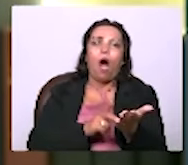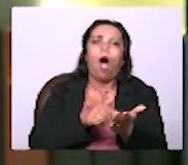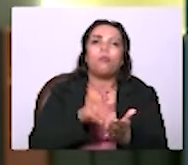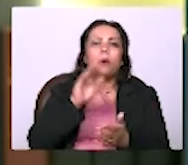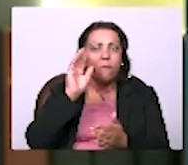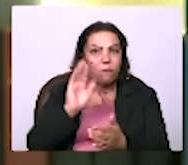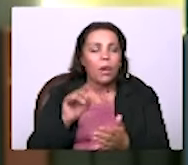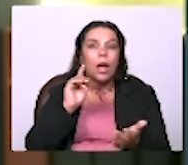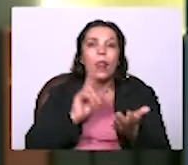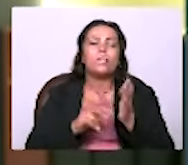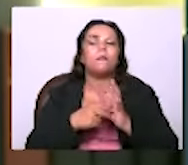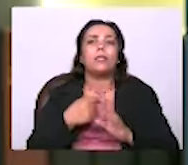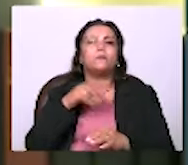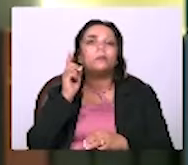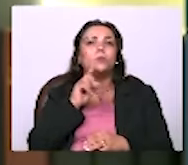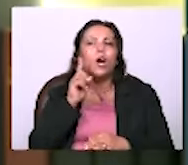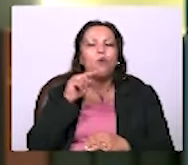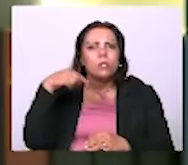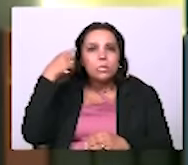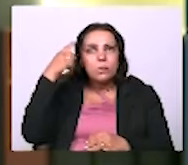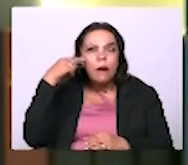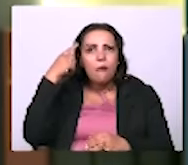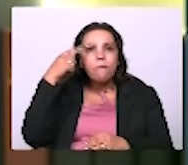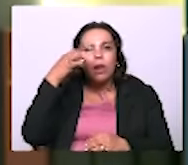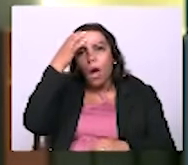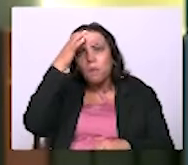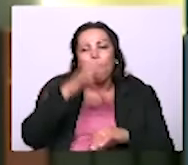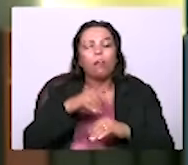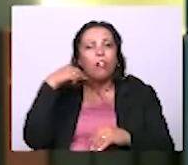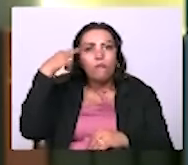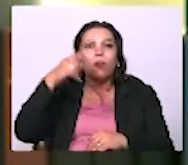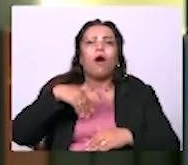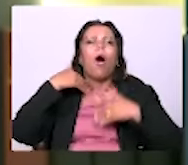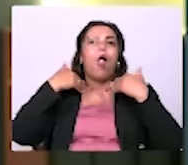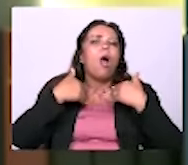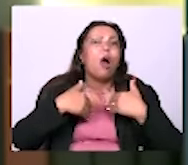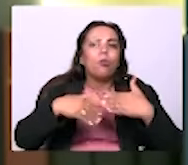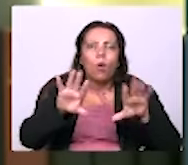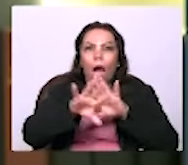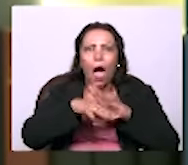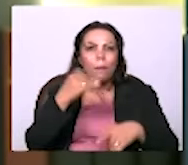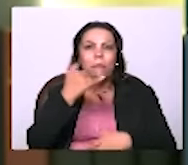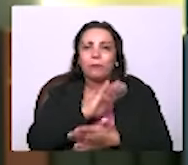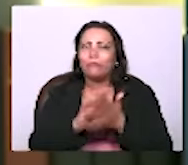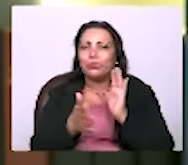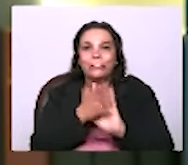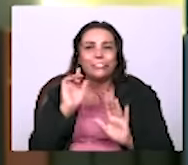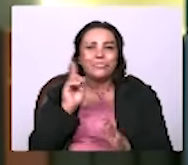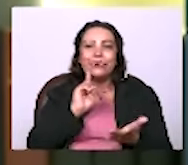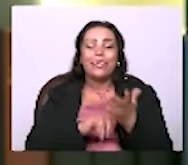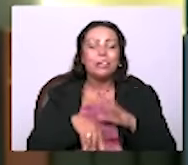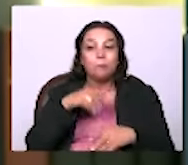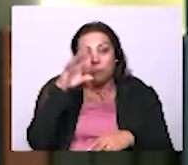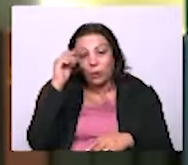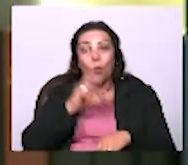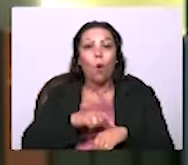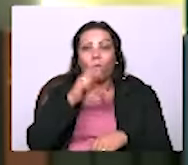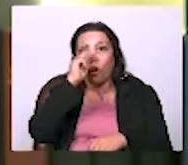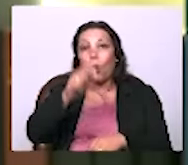لكن انا مش عايز يبقى التفكير تفكير مرضي هاجسي نفضل نفكر ليل نهار في الموضوع ونستغل